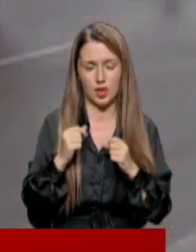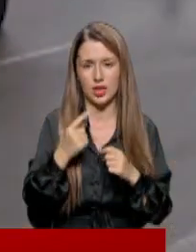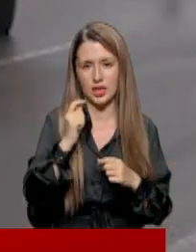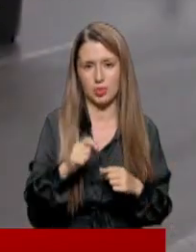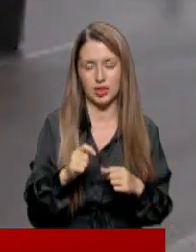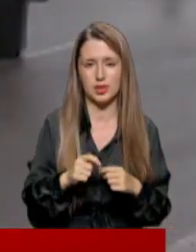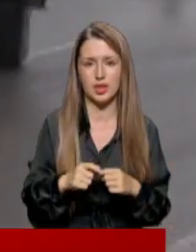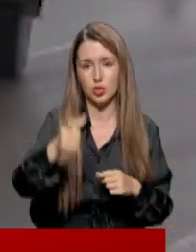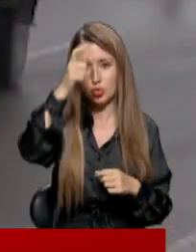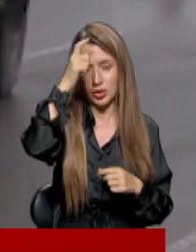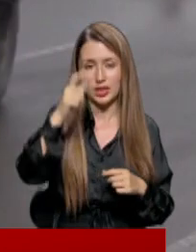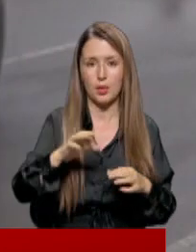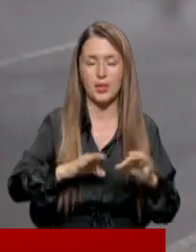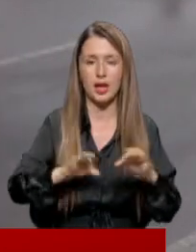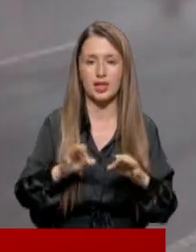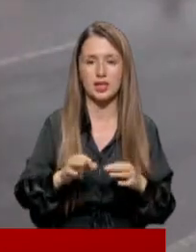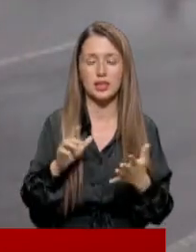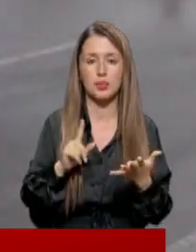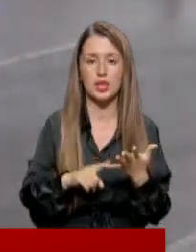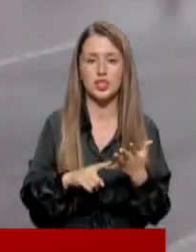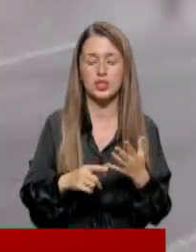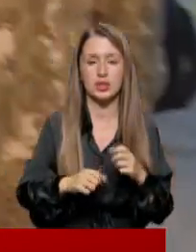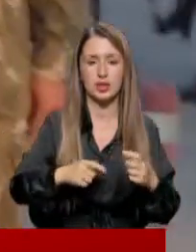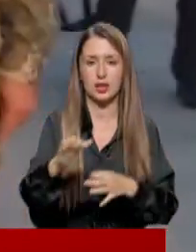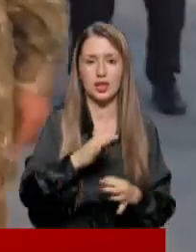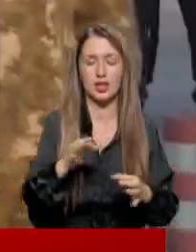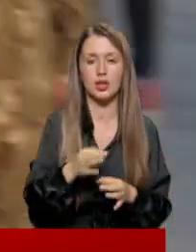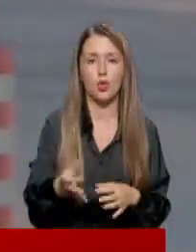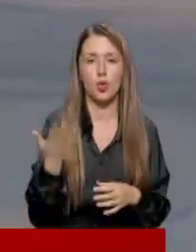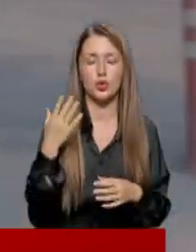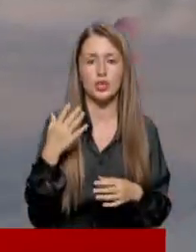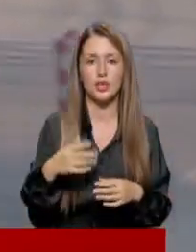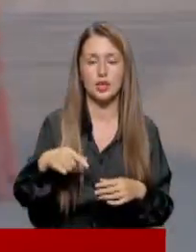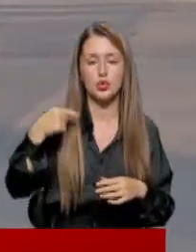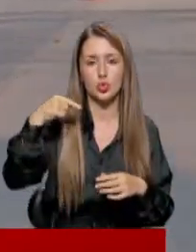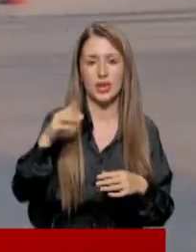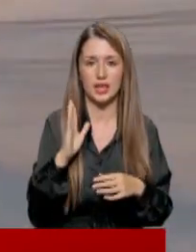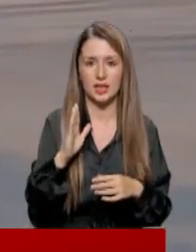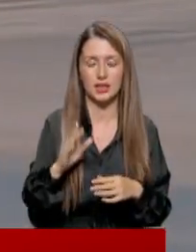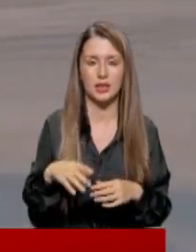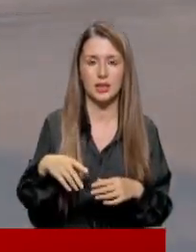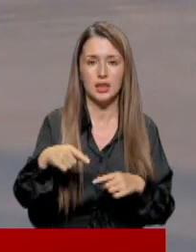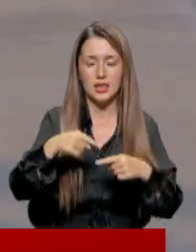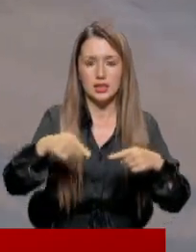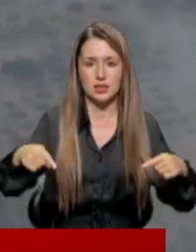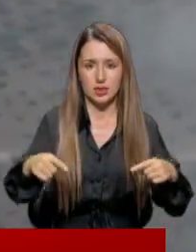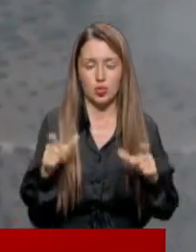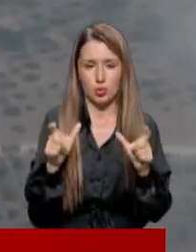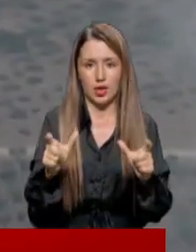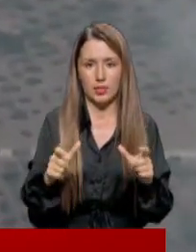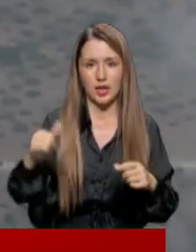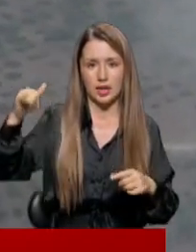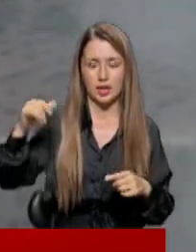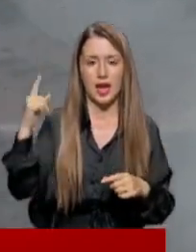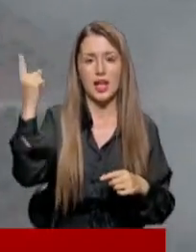Türkiye'nin planladığı 5. harekat öncesi Milli Savunma Bakanı Hulusi Akar Suriye sınırına gitti. Sınırı boyunca alınan önlemleri